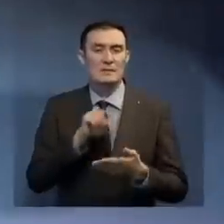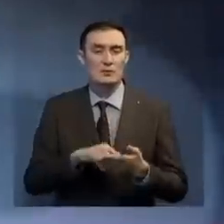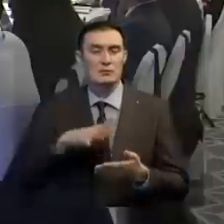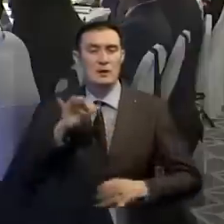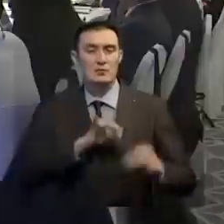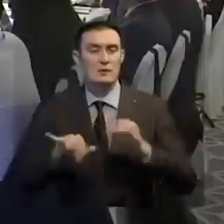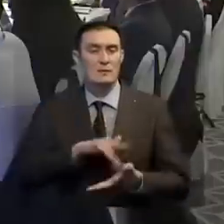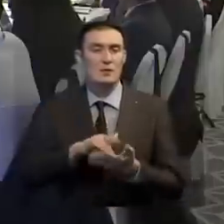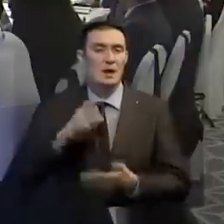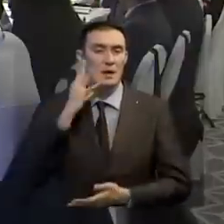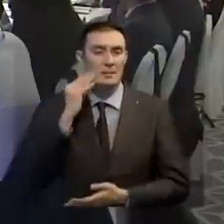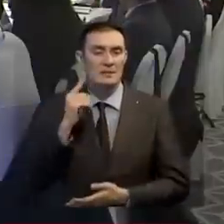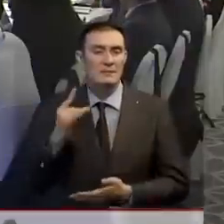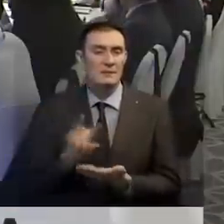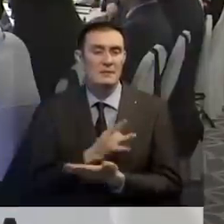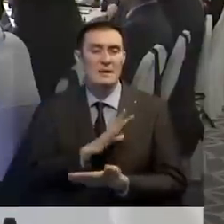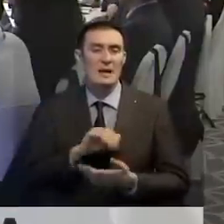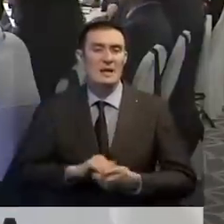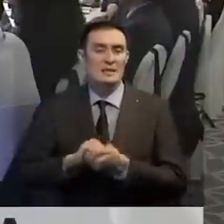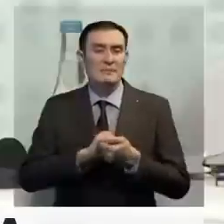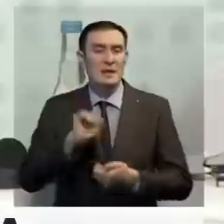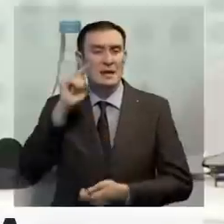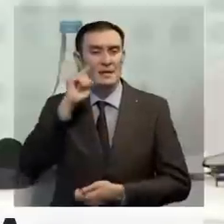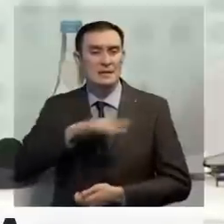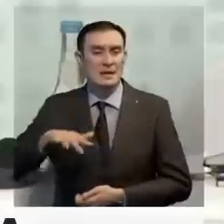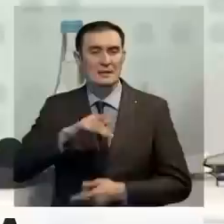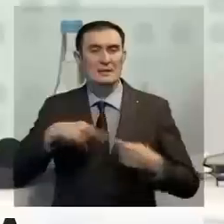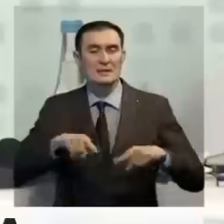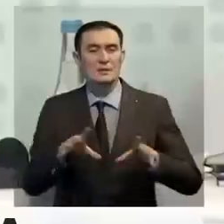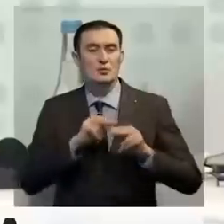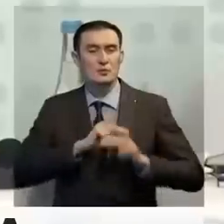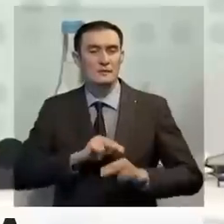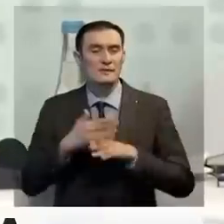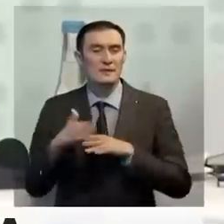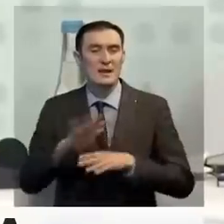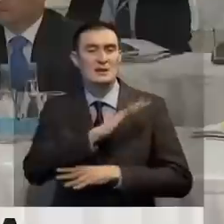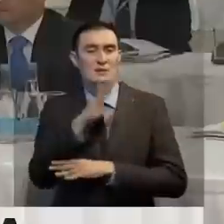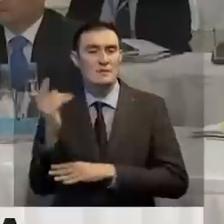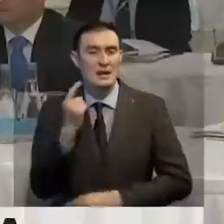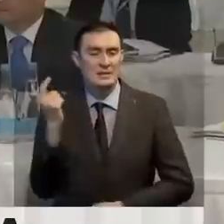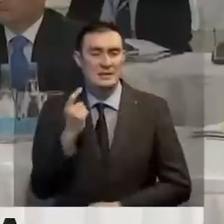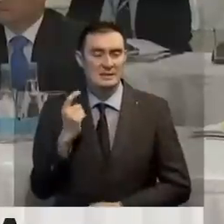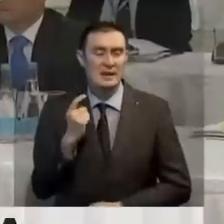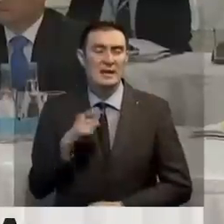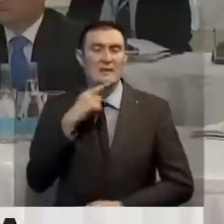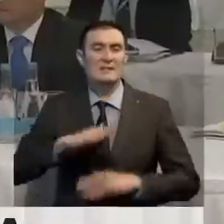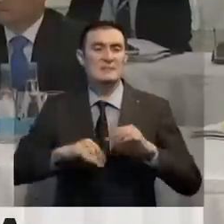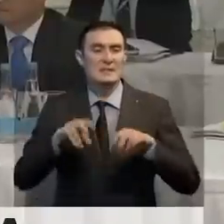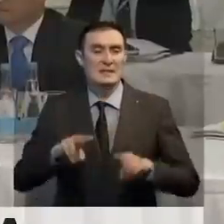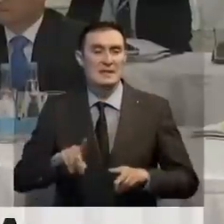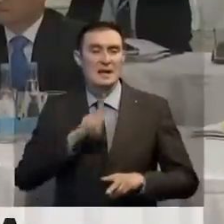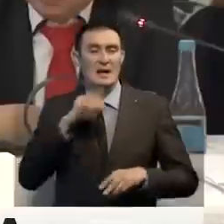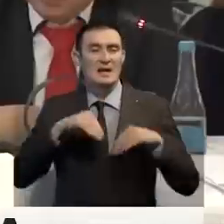стороны обсуждали в Алматы. Там впервые прошла ассамблея Азиатской организации сотрудничества в области лесного хозяйства. Как отметили